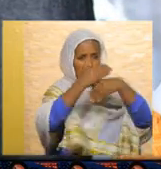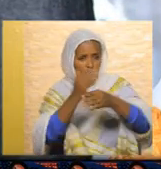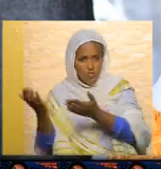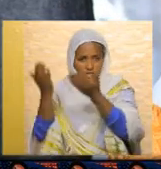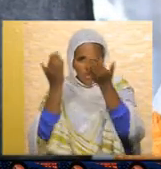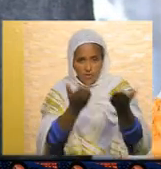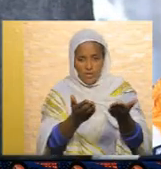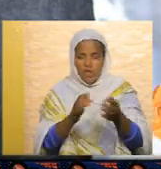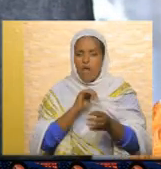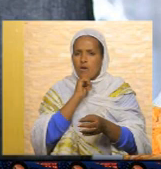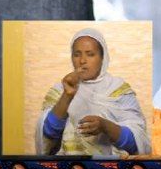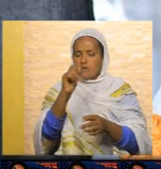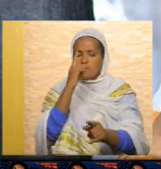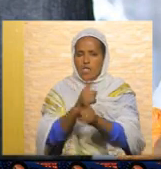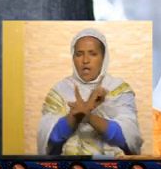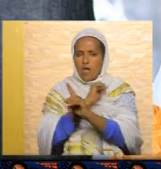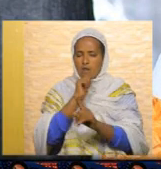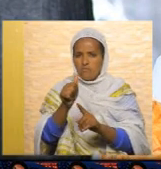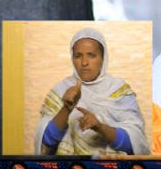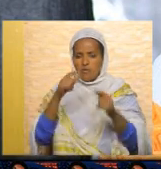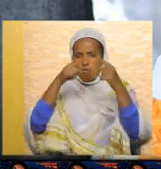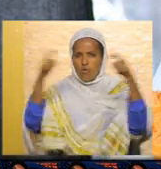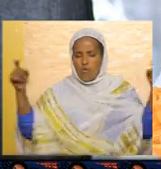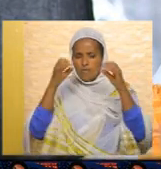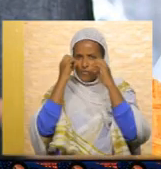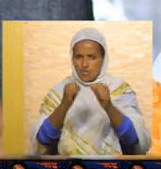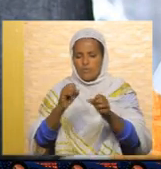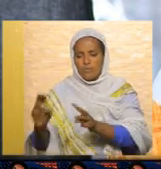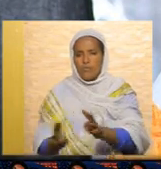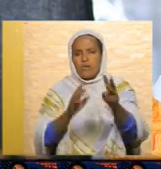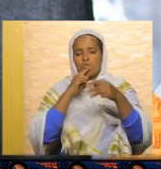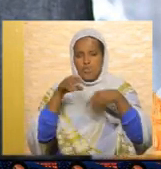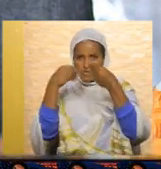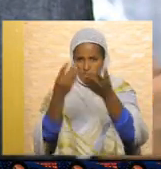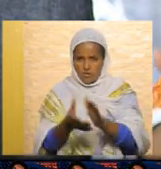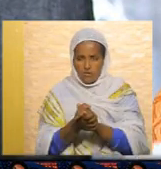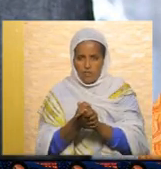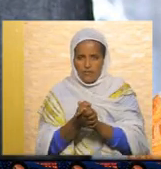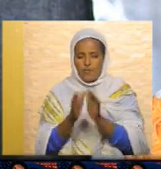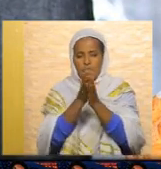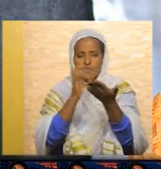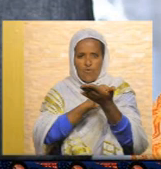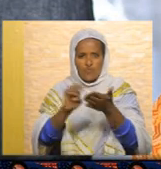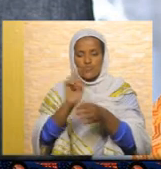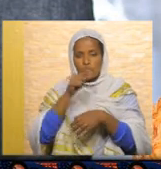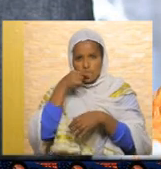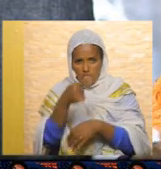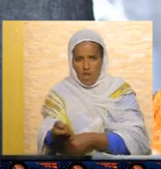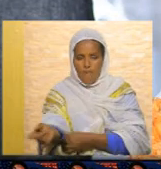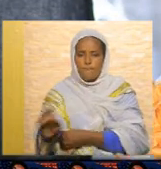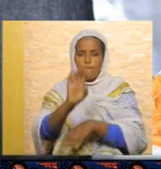ተሸፍኖ ሲቀርብልን አይደለም ልክ አይደለም ብለን መቃወም የምንችልበትን መንገድ ነው የተሰጠን። መጽሐፍ ቅዱሱ ምን